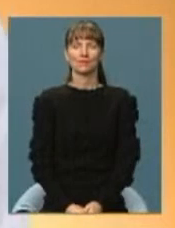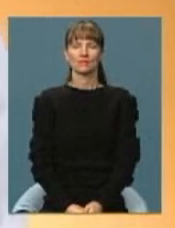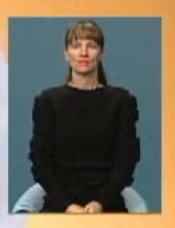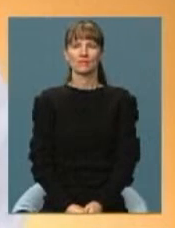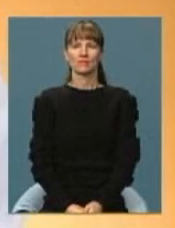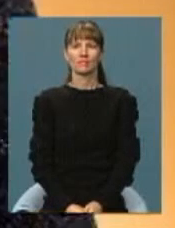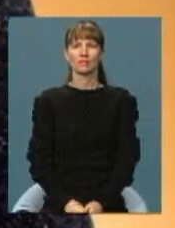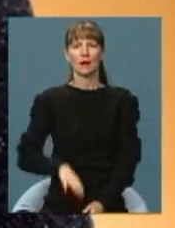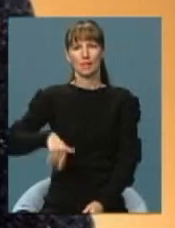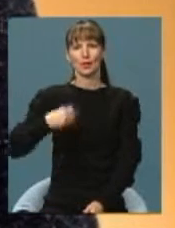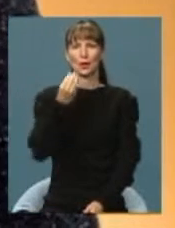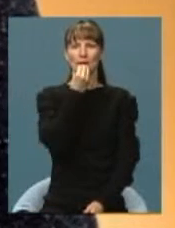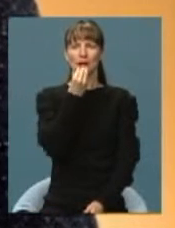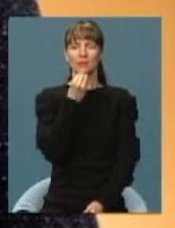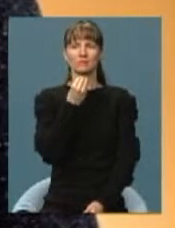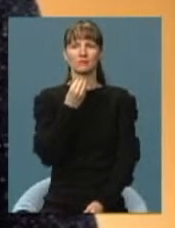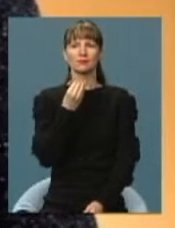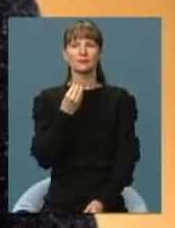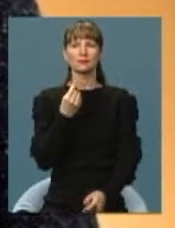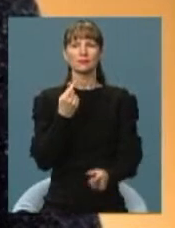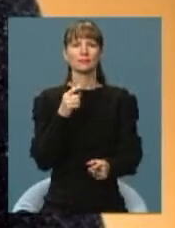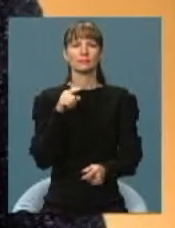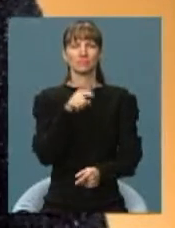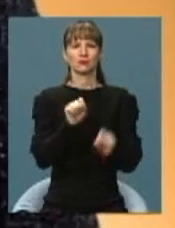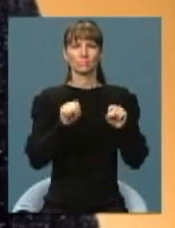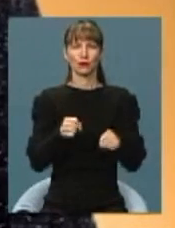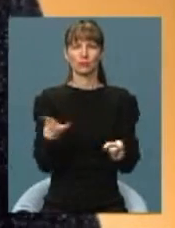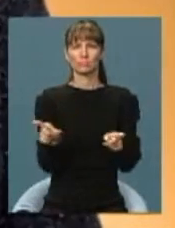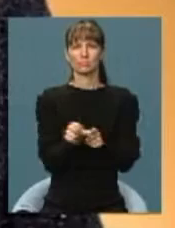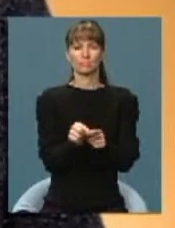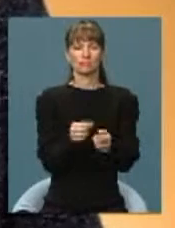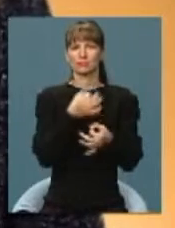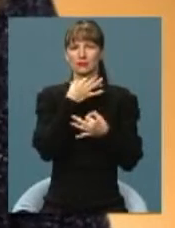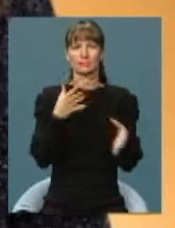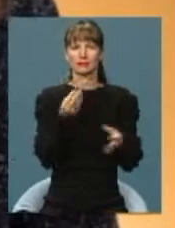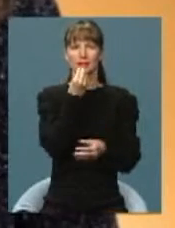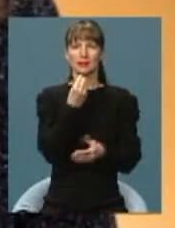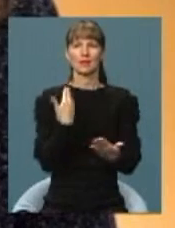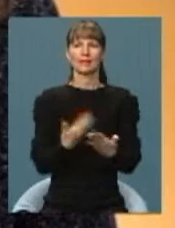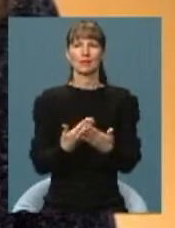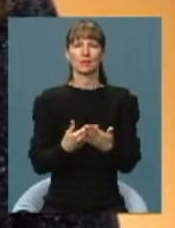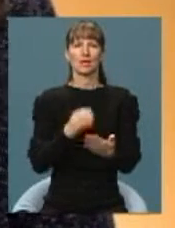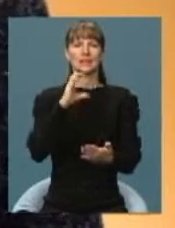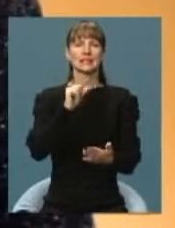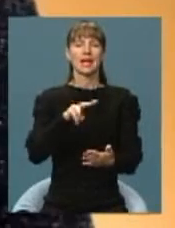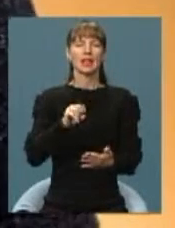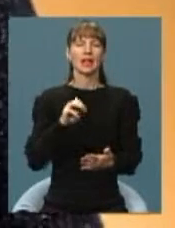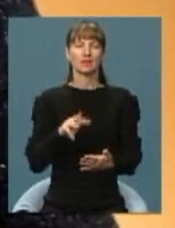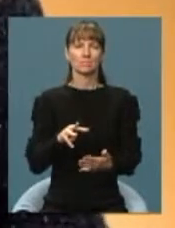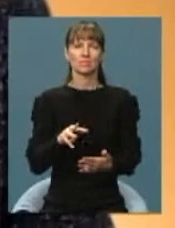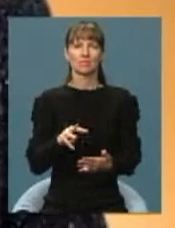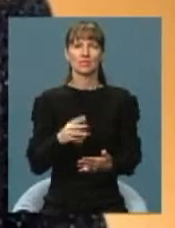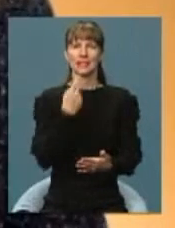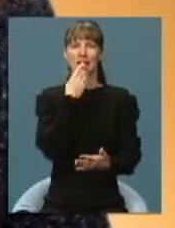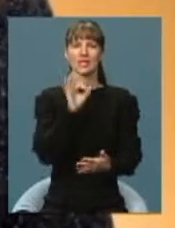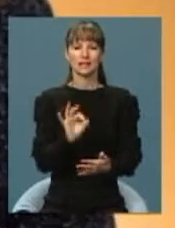и потом ел. Их можно с чем угодно есть. Например, с салатом, с